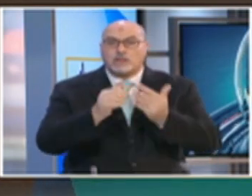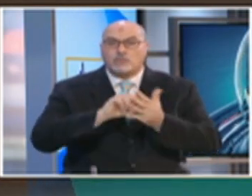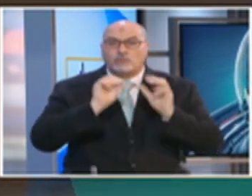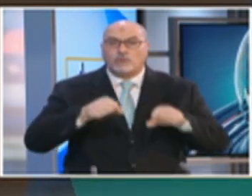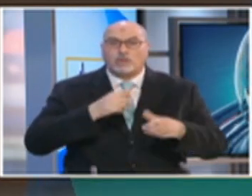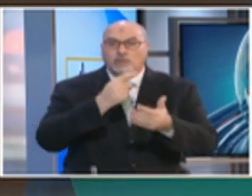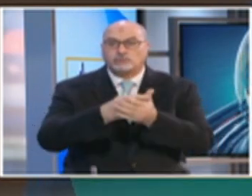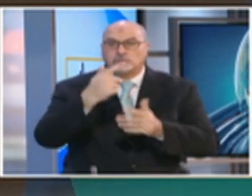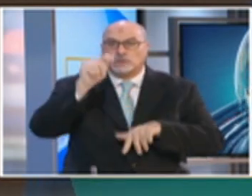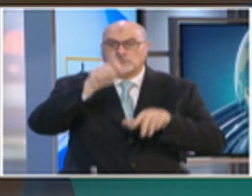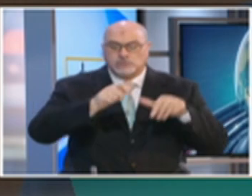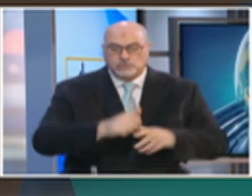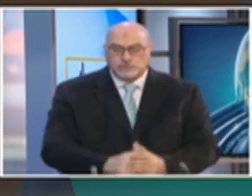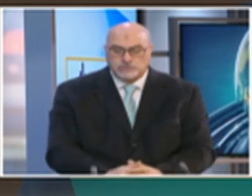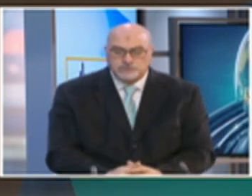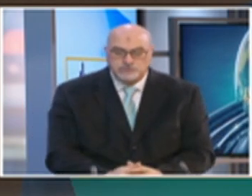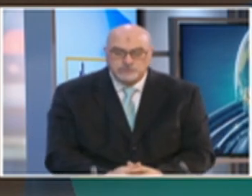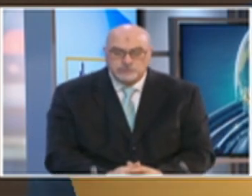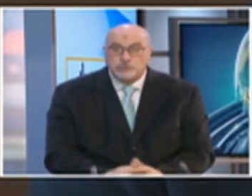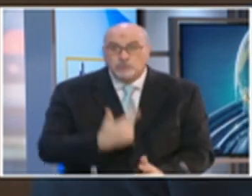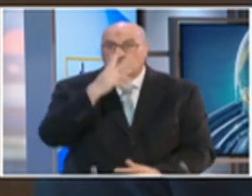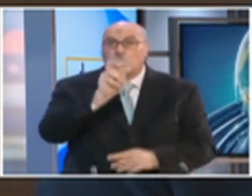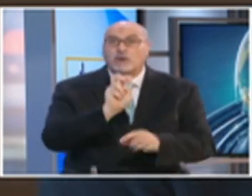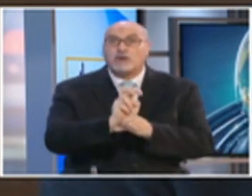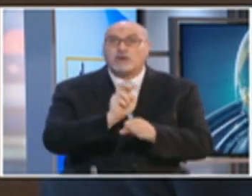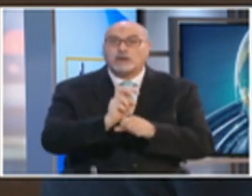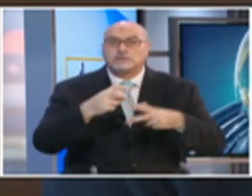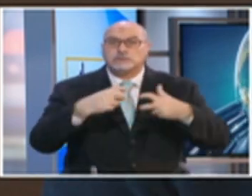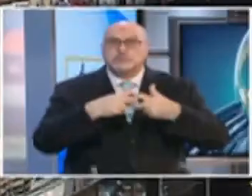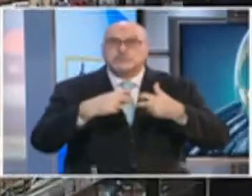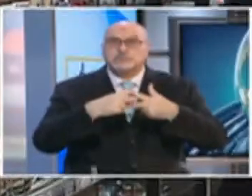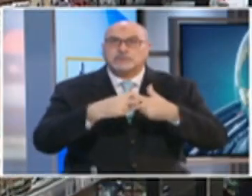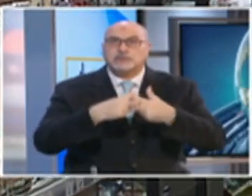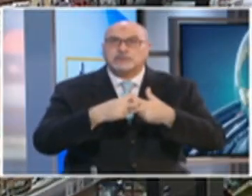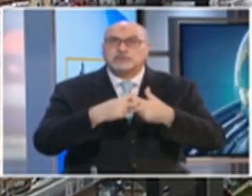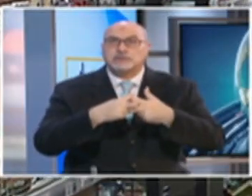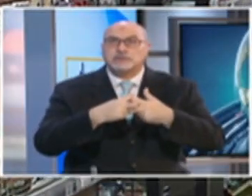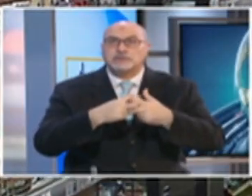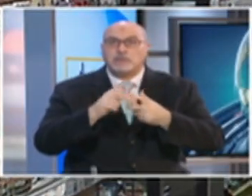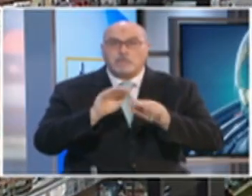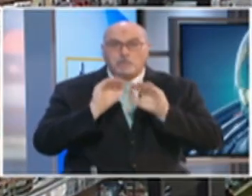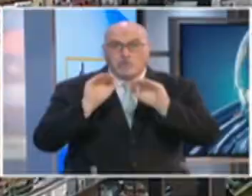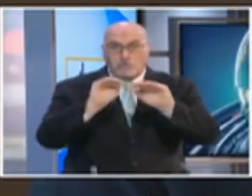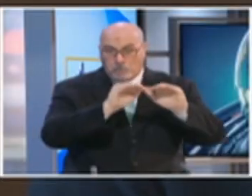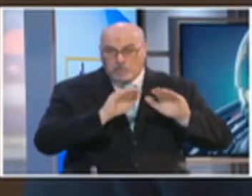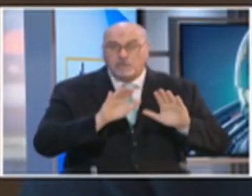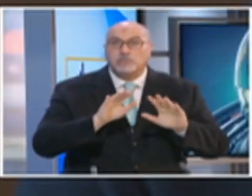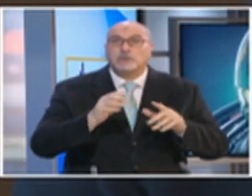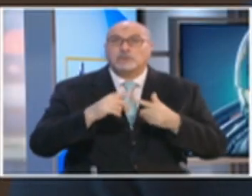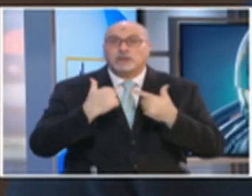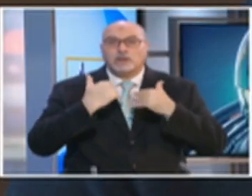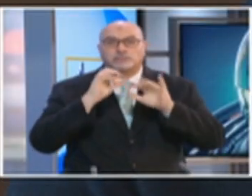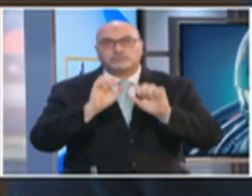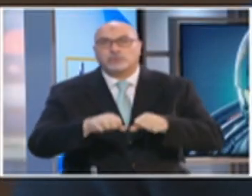للمستهلك، ثانيا للحفاظ على مستوى الاسعار التي كانت متداوله، وكذلك راح تسمح لنا